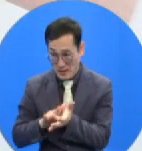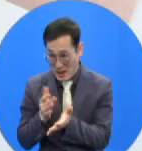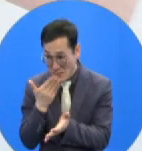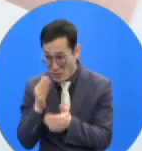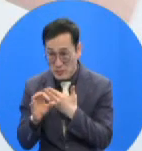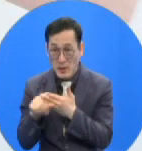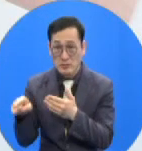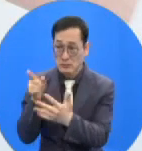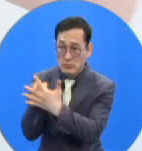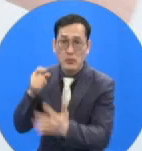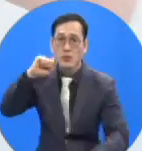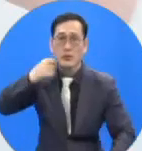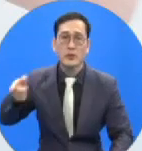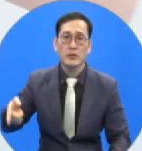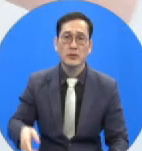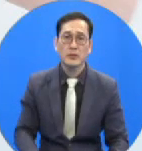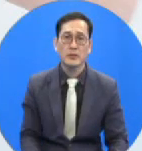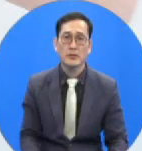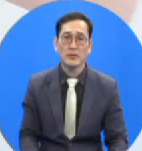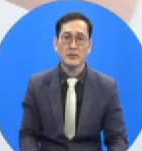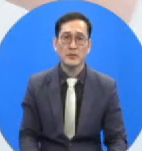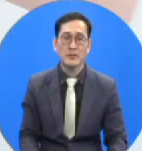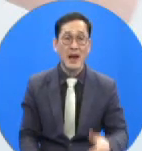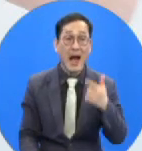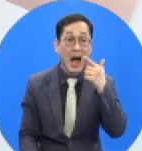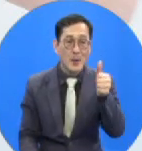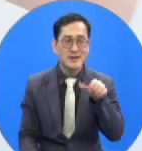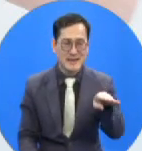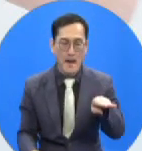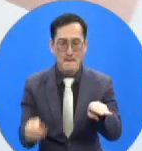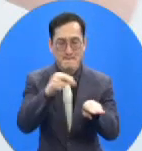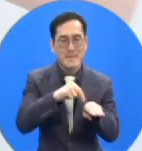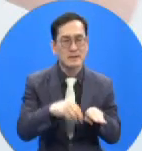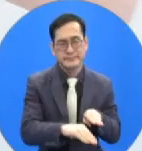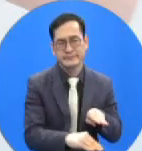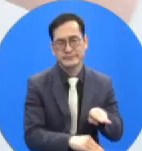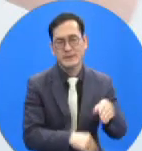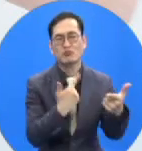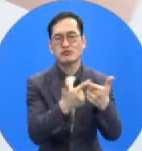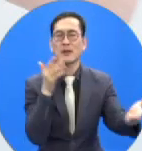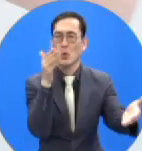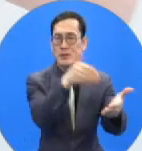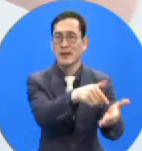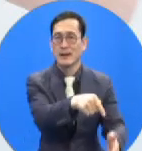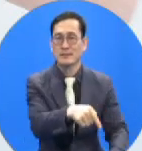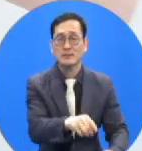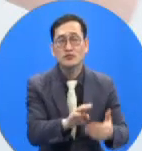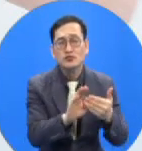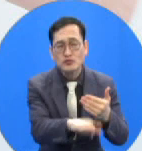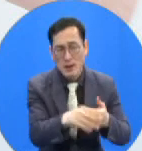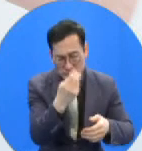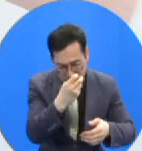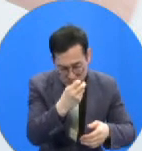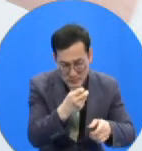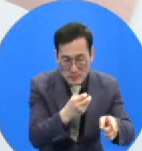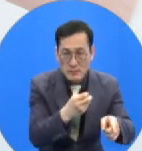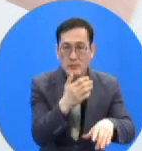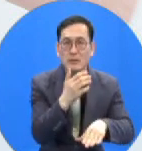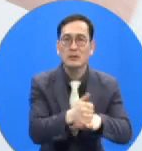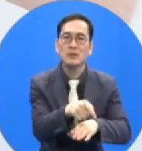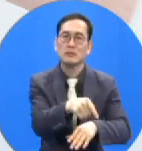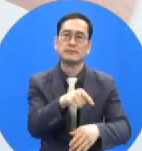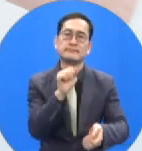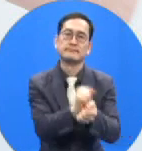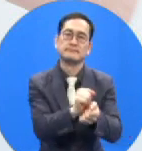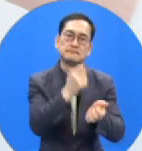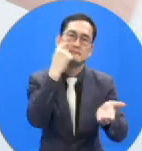속수무책. 25일에 입국했어요. 아버지 차량을 이용해서 부산 자택으로 이동했고 26일 확진 판정을 받았습니다. A씨는 공항 검역